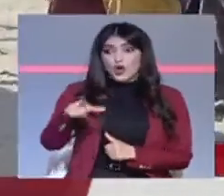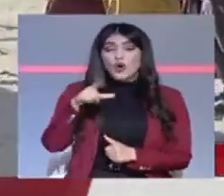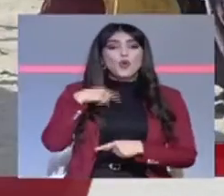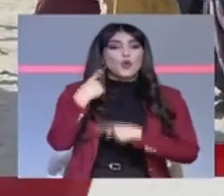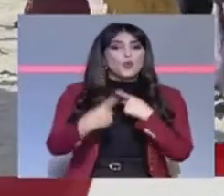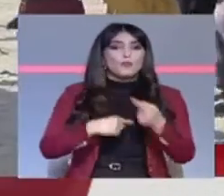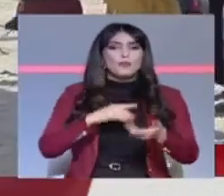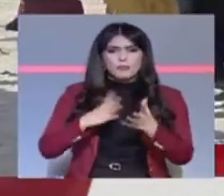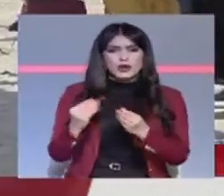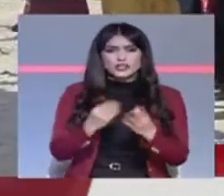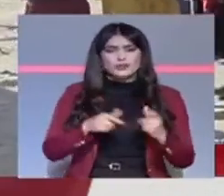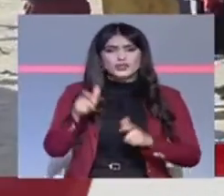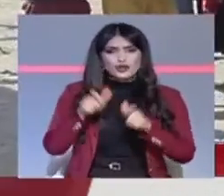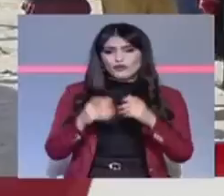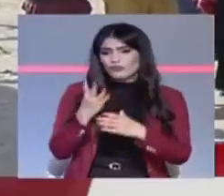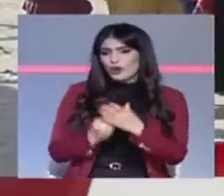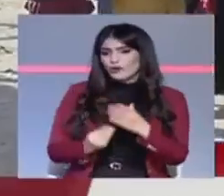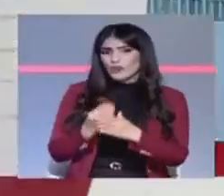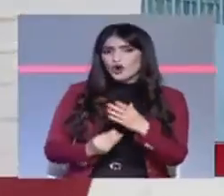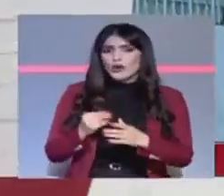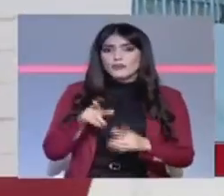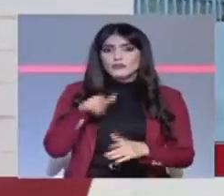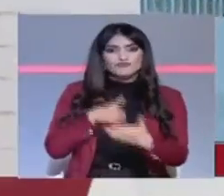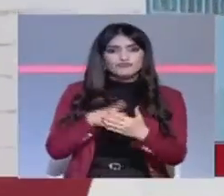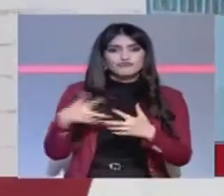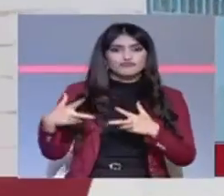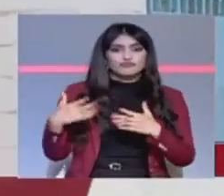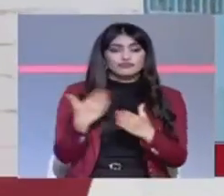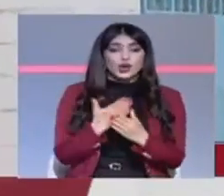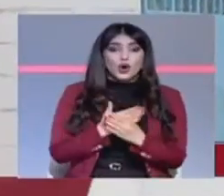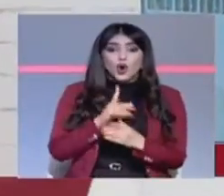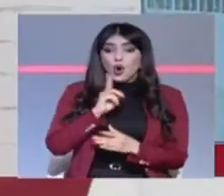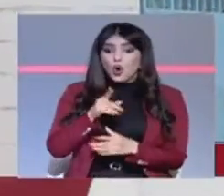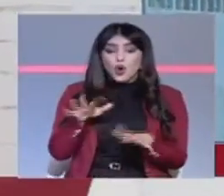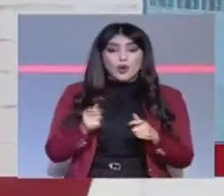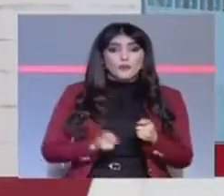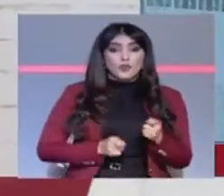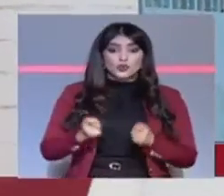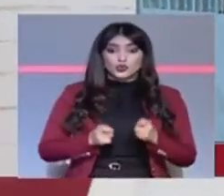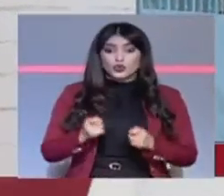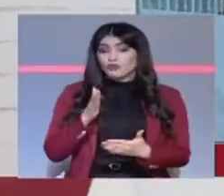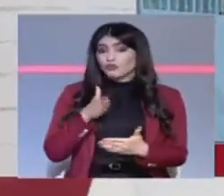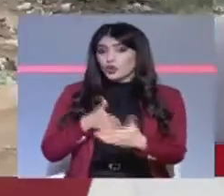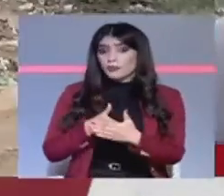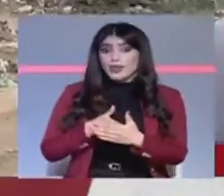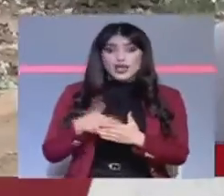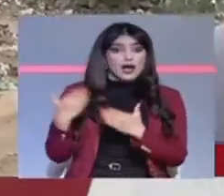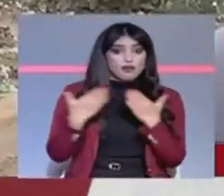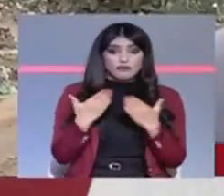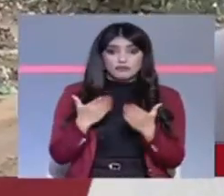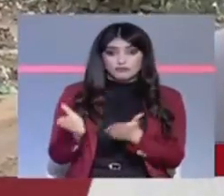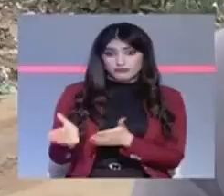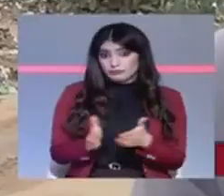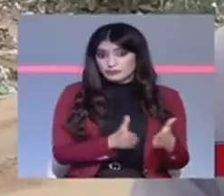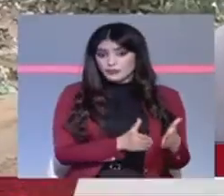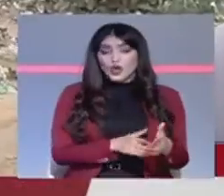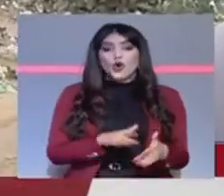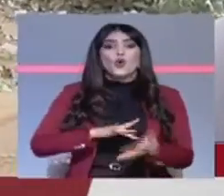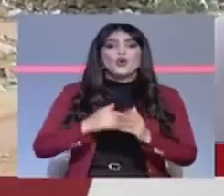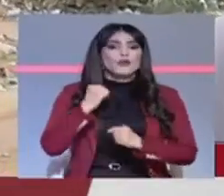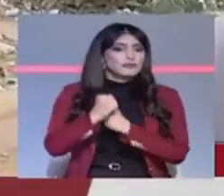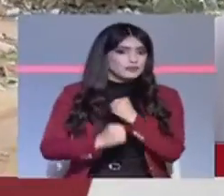عدد كبير من التلاميذ يخشى مديرها ان توصل ان استمرت هذه الظاهره كل سنه